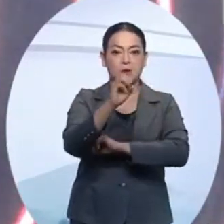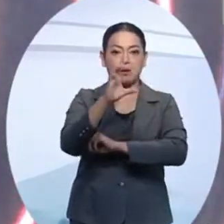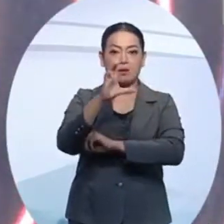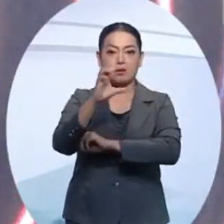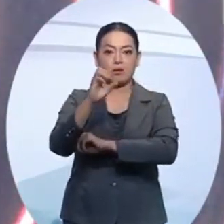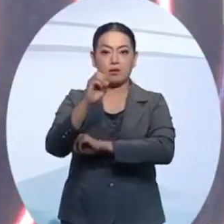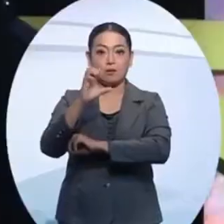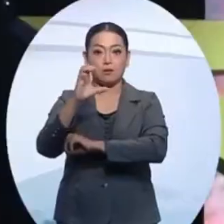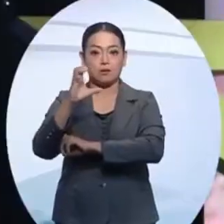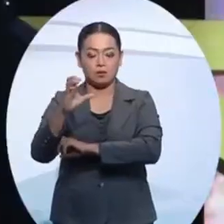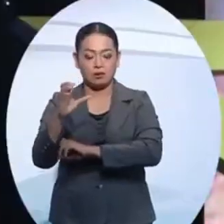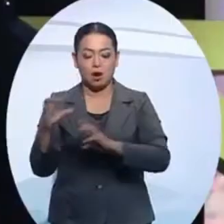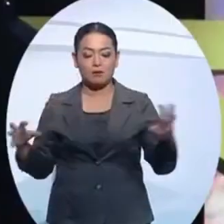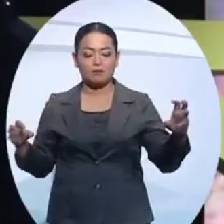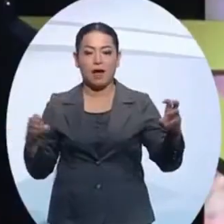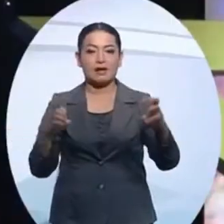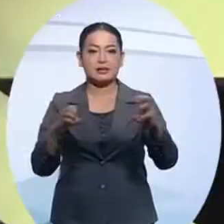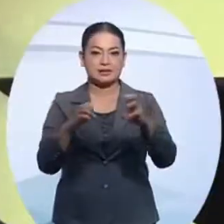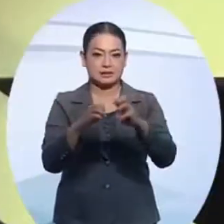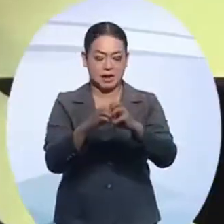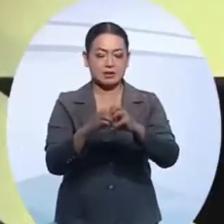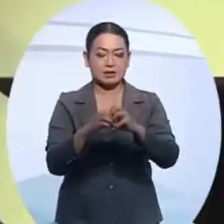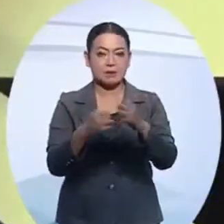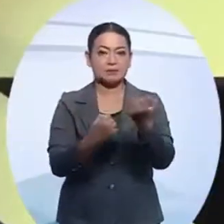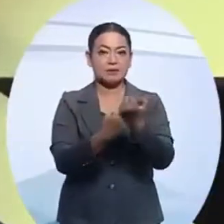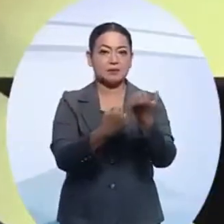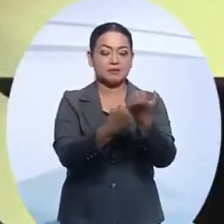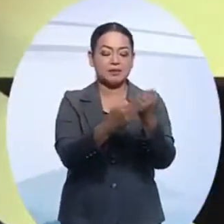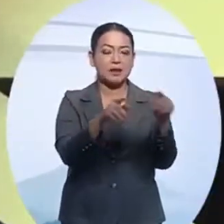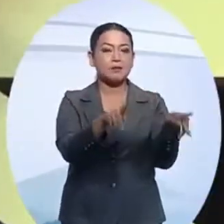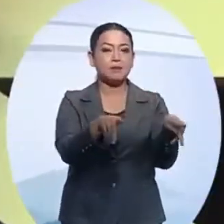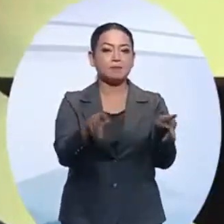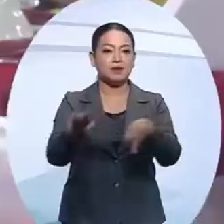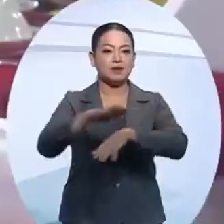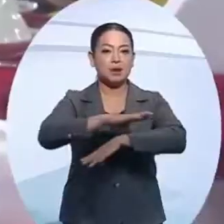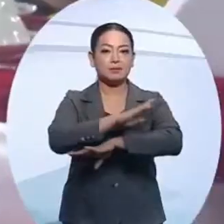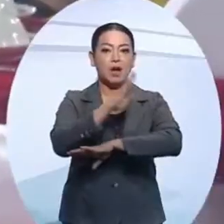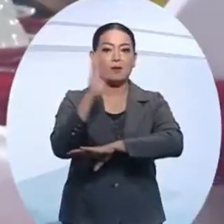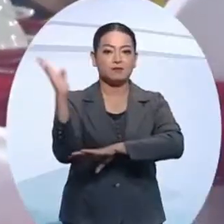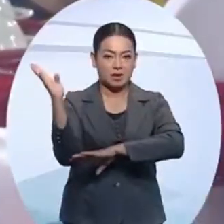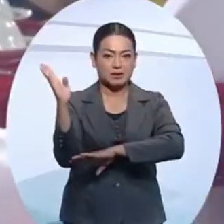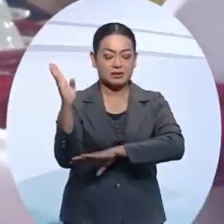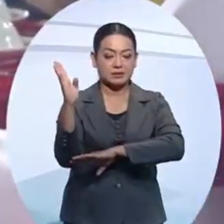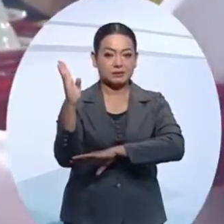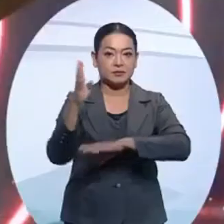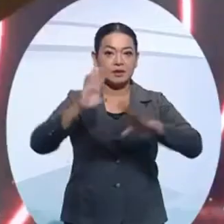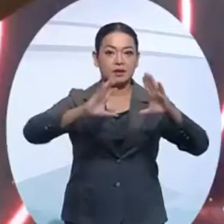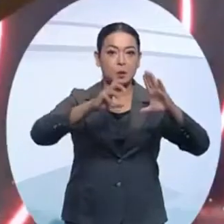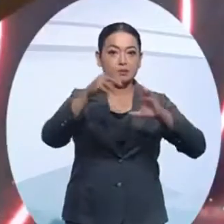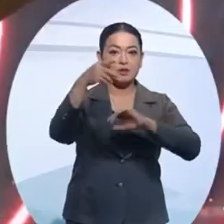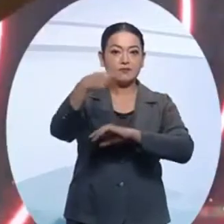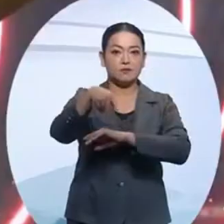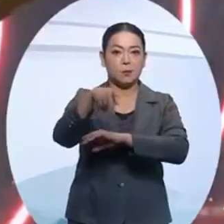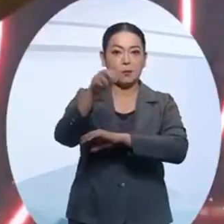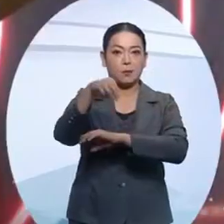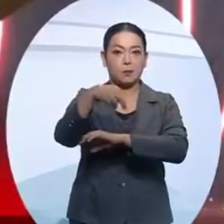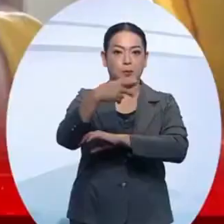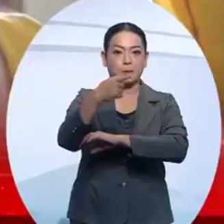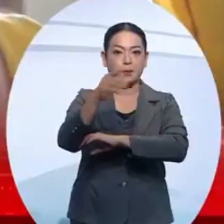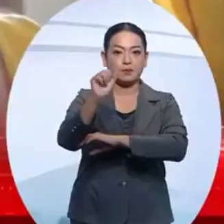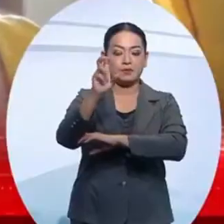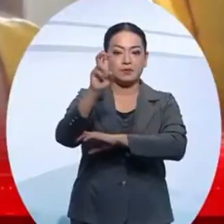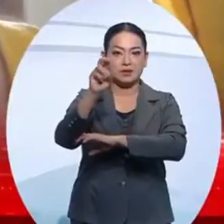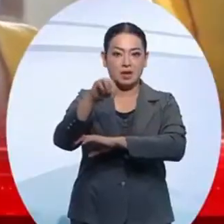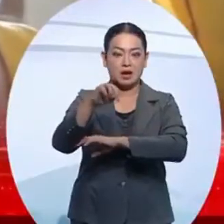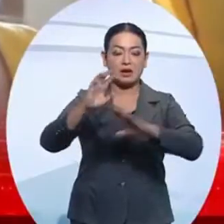mạnh tất cả các lĩnh vực. Từ ngày đầu thành lập, mỹ phẩm Phúc Ngân đã hướng đến phương châm hoạt động không đơn thuần là một tổ chức kinh tế trong ngành thẩm mỹ,